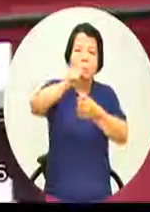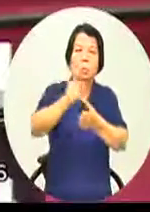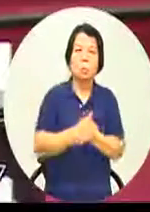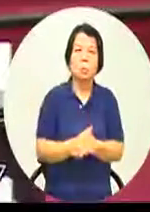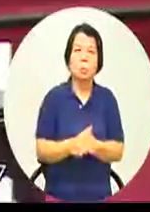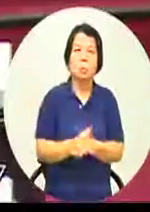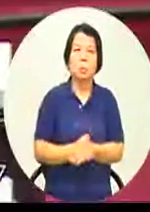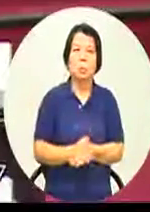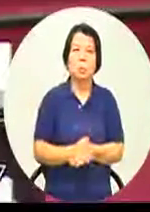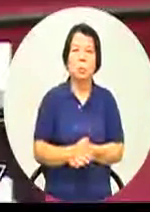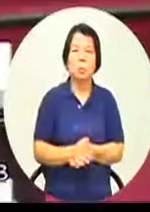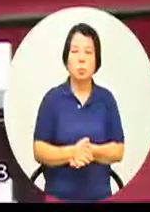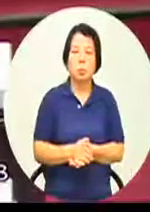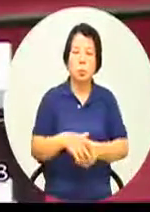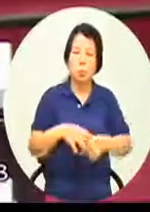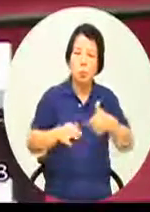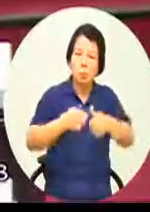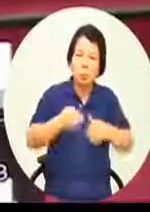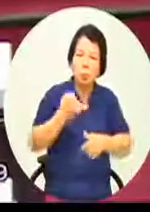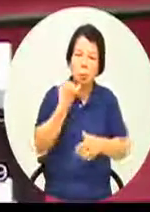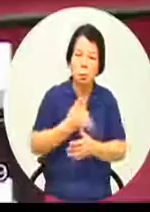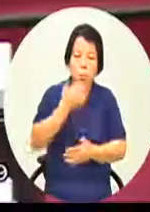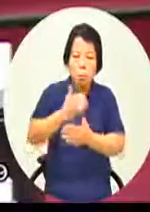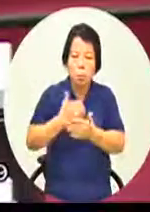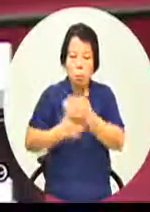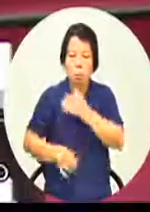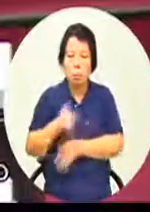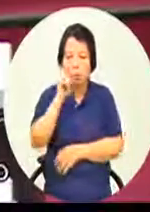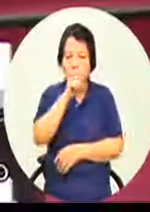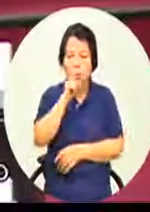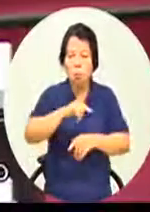的一个价值，然后也减少垃圾量。